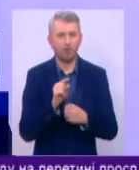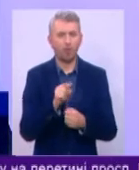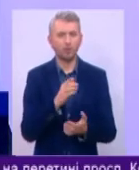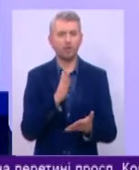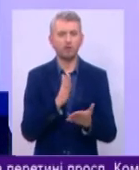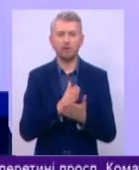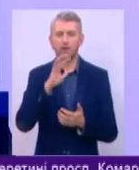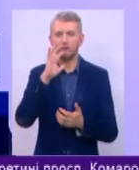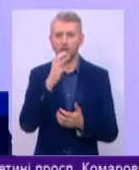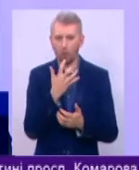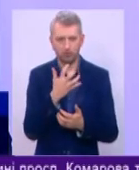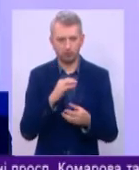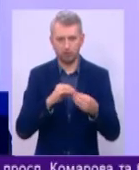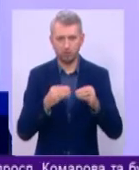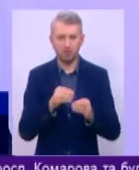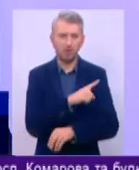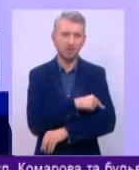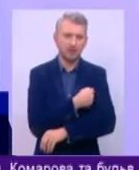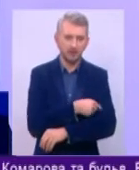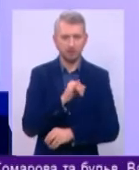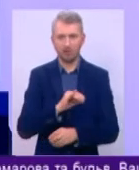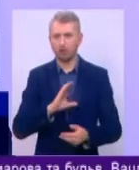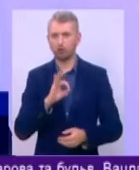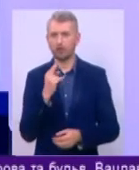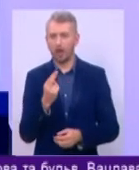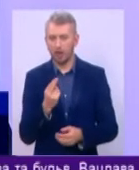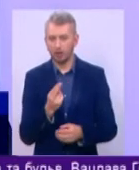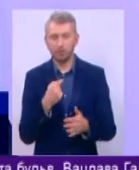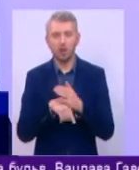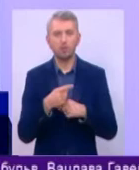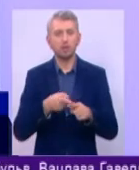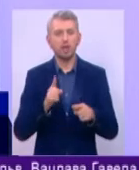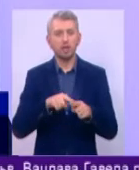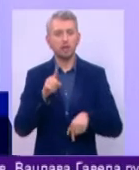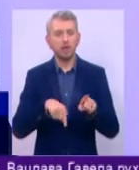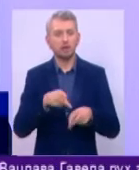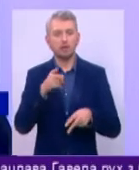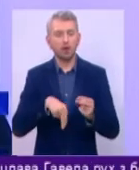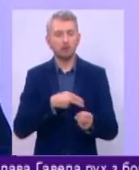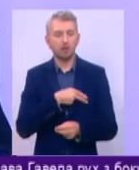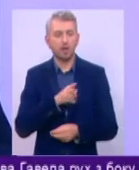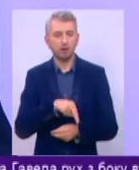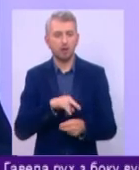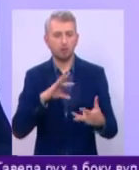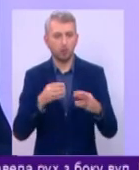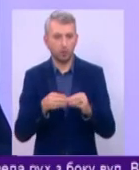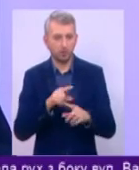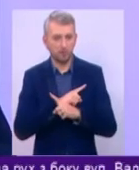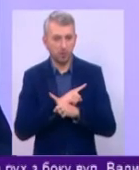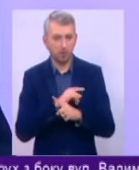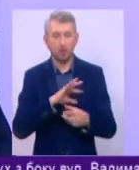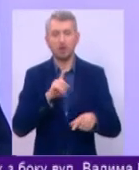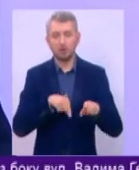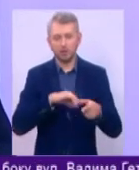является серьезным моментом и медицинским, и социальным, поскольку это иногда заканчивается летальным исходом, то есть смертью, иногда приводит